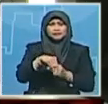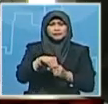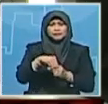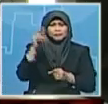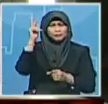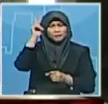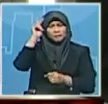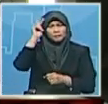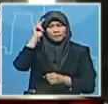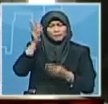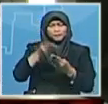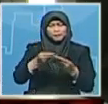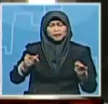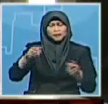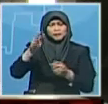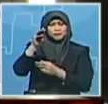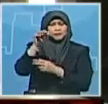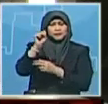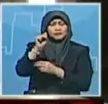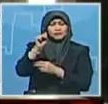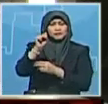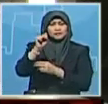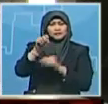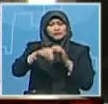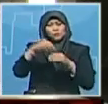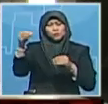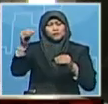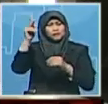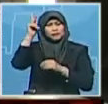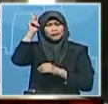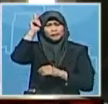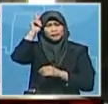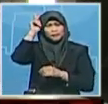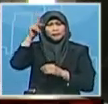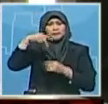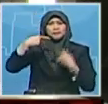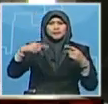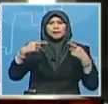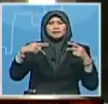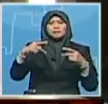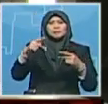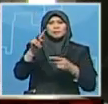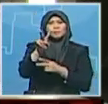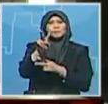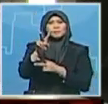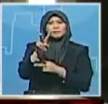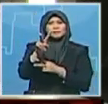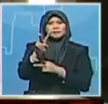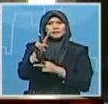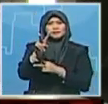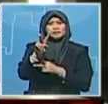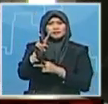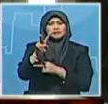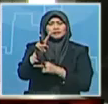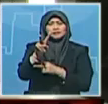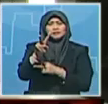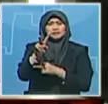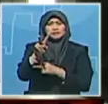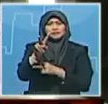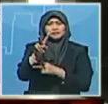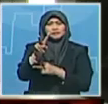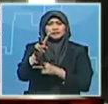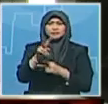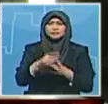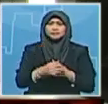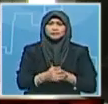Bypass Pasar Kedua Negeri Kelantan bila siap? Pasar Dua. Pasar Kedua. Okay. Jalan Pasir Mas